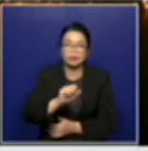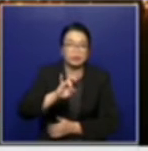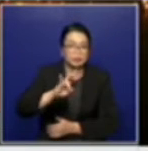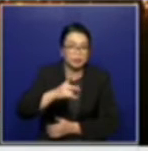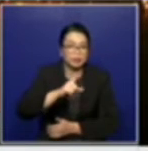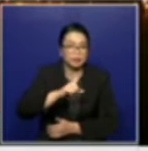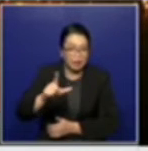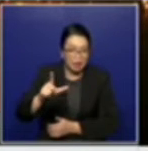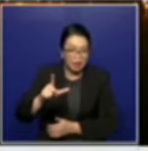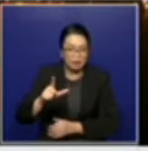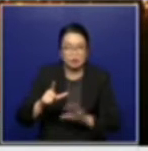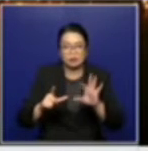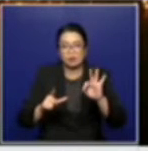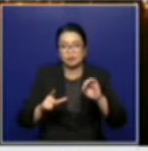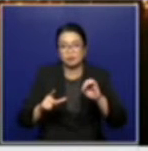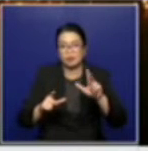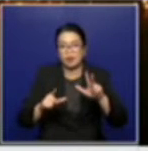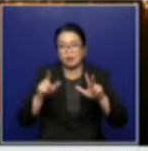คิดเป็น